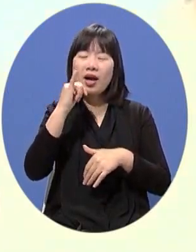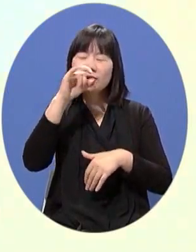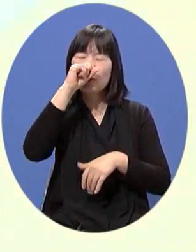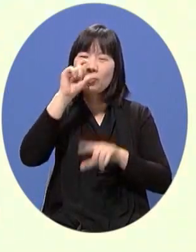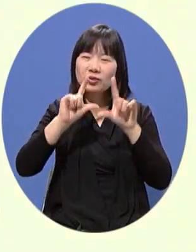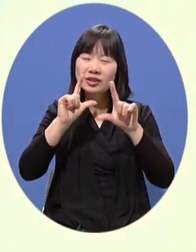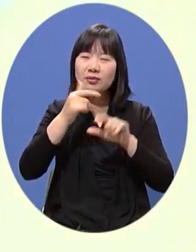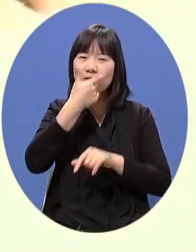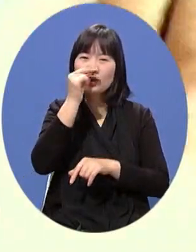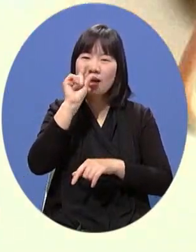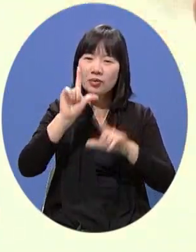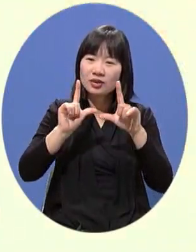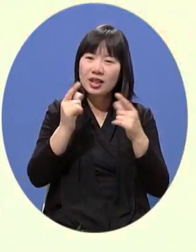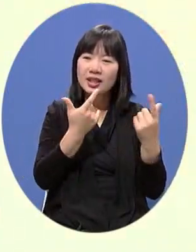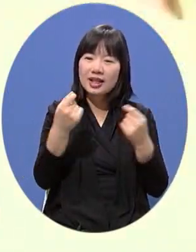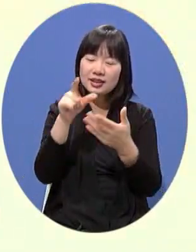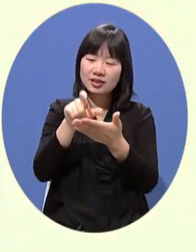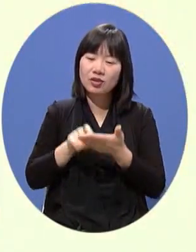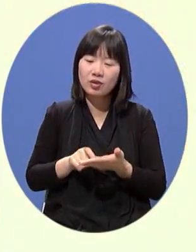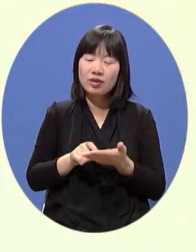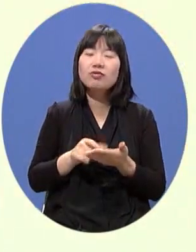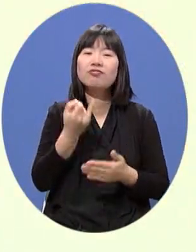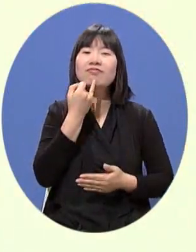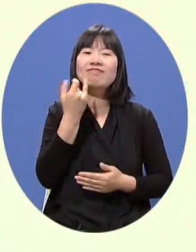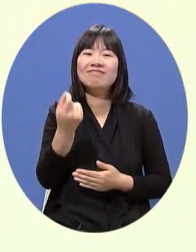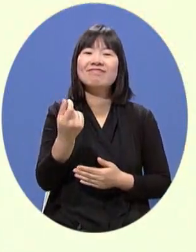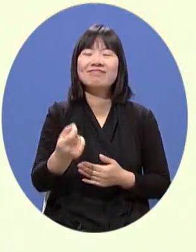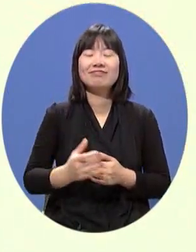장점과 단점도 함께 적어보는 것도 좋습니다.